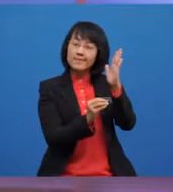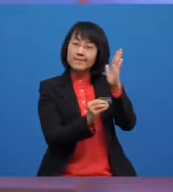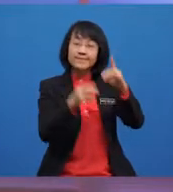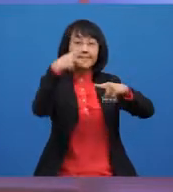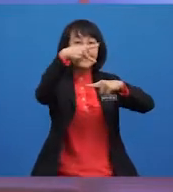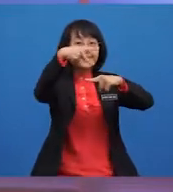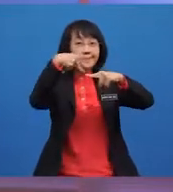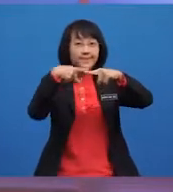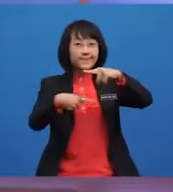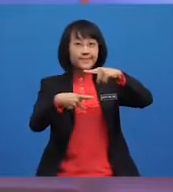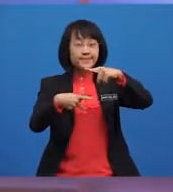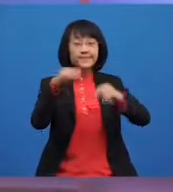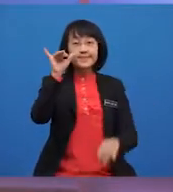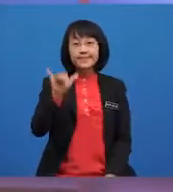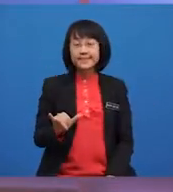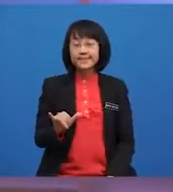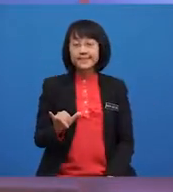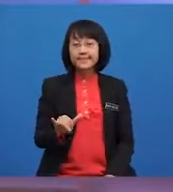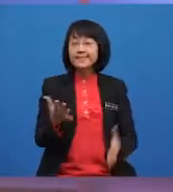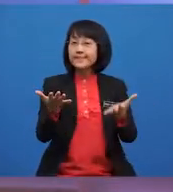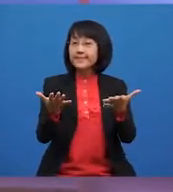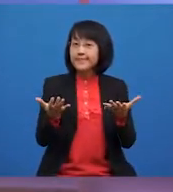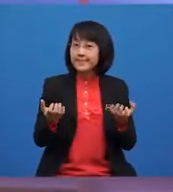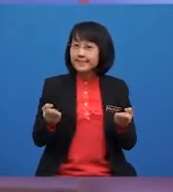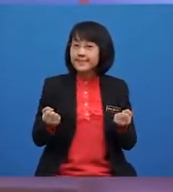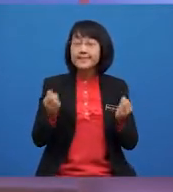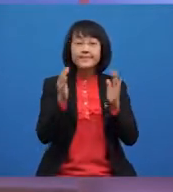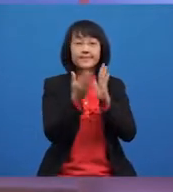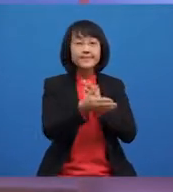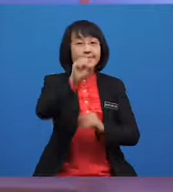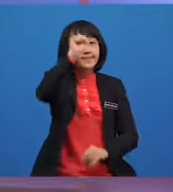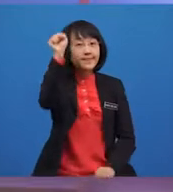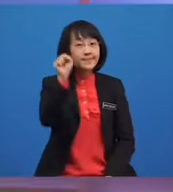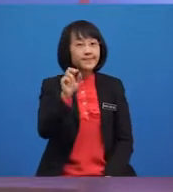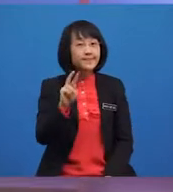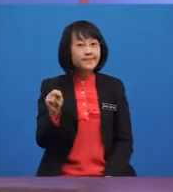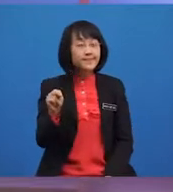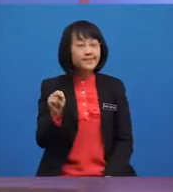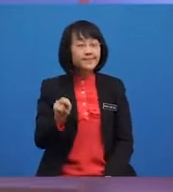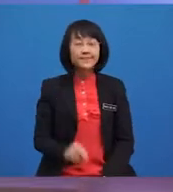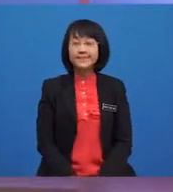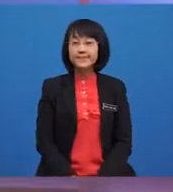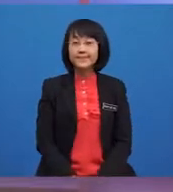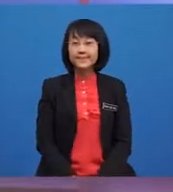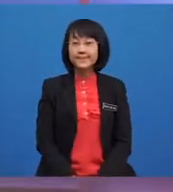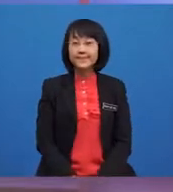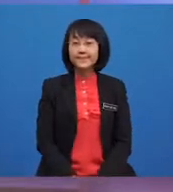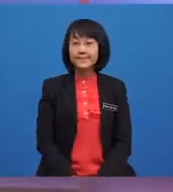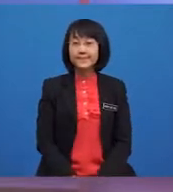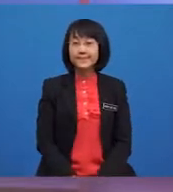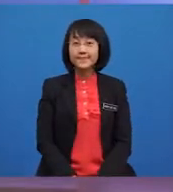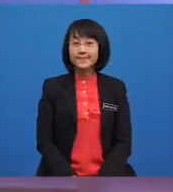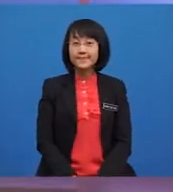pula pecahan yang dikehendaki oleh soalan yang diberikan.